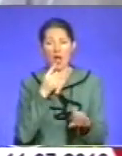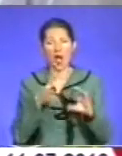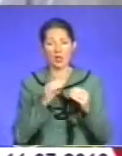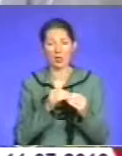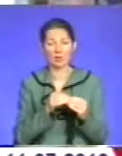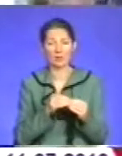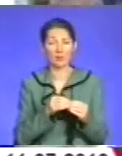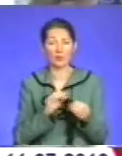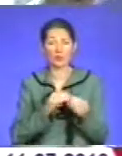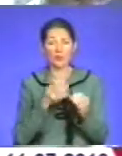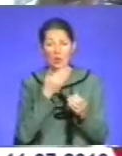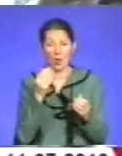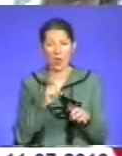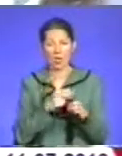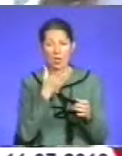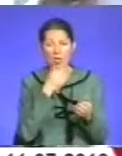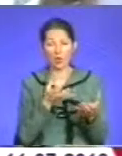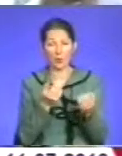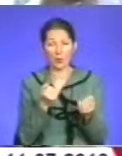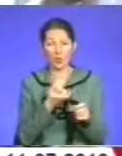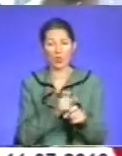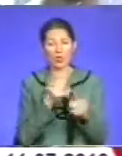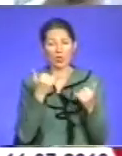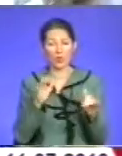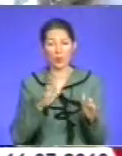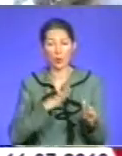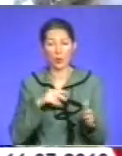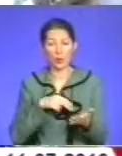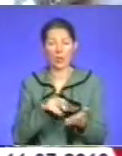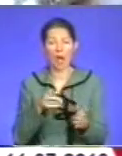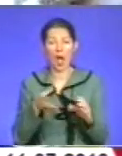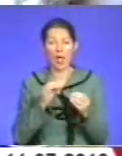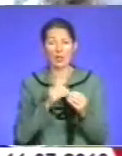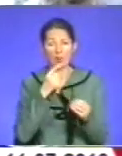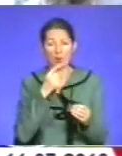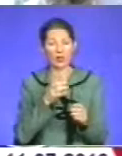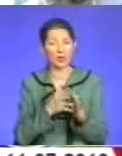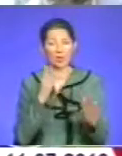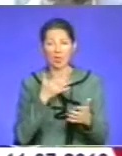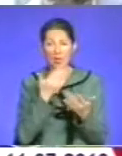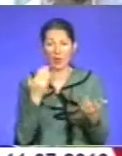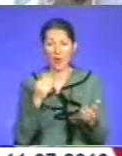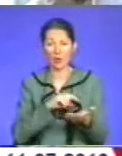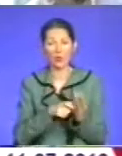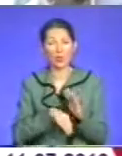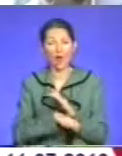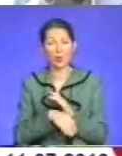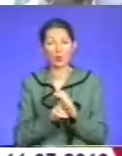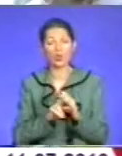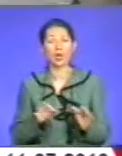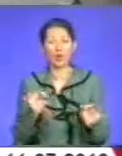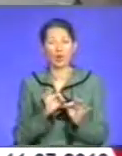добре приймають. Дуже дивно було, що прийшли на аналіз крові, взагалі черг немає. І тут взагалі пусто в кабінетах, це як